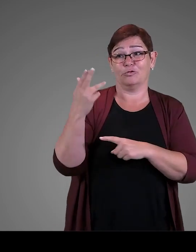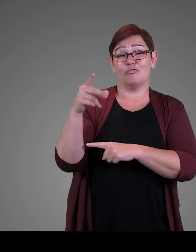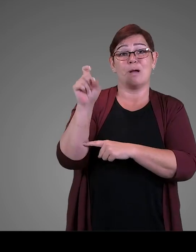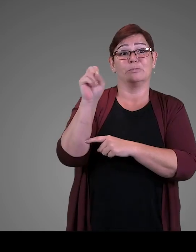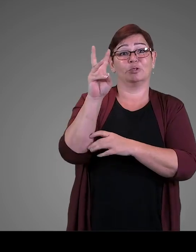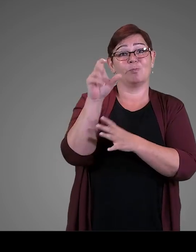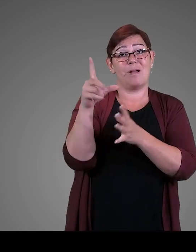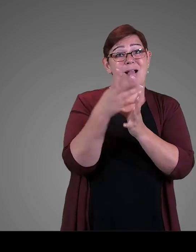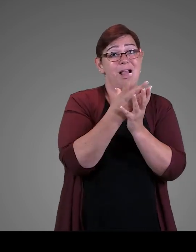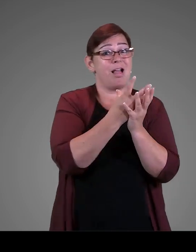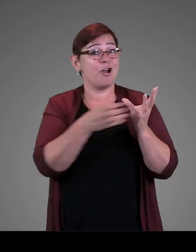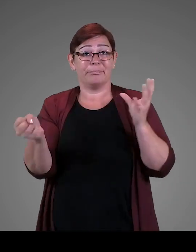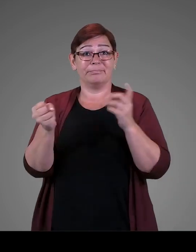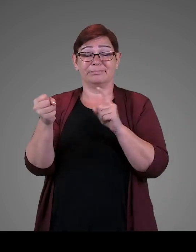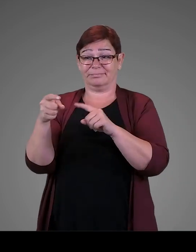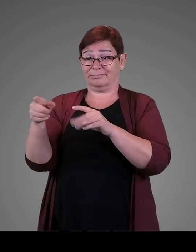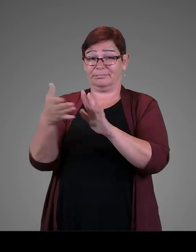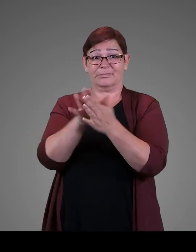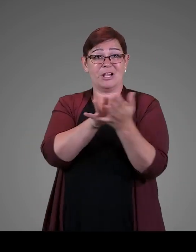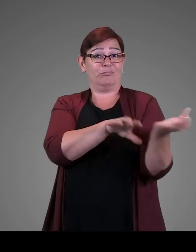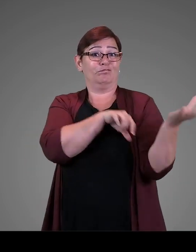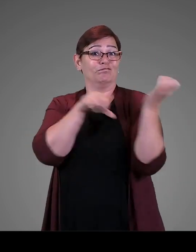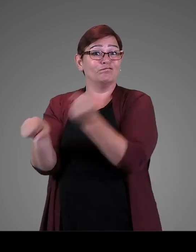être substantielle.